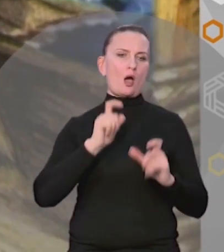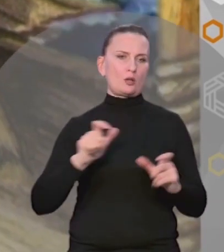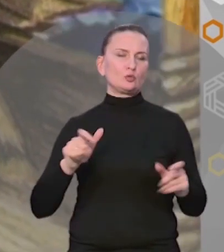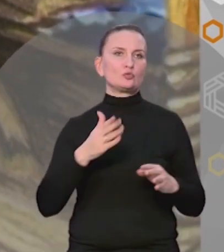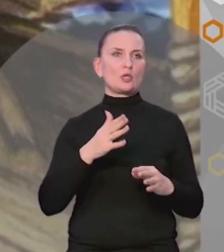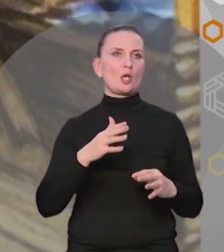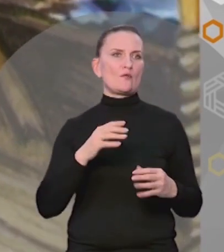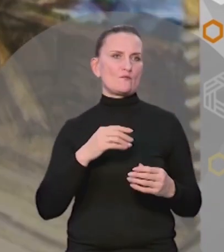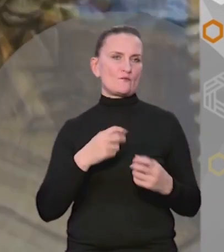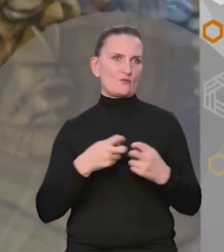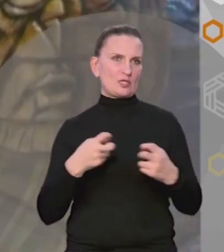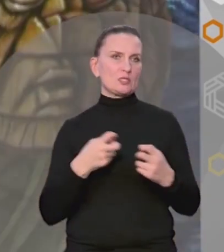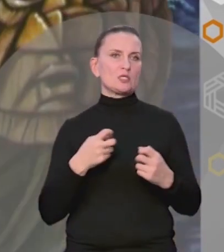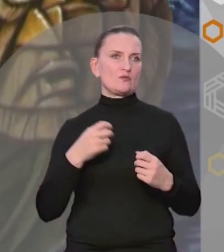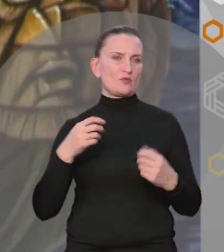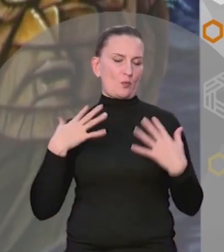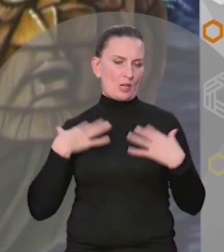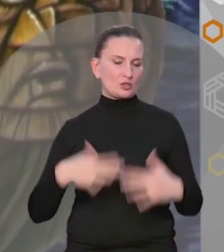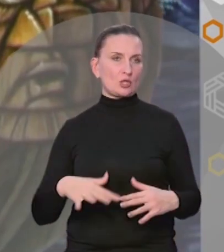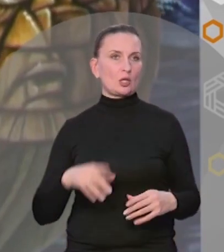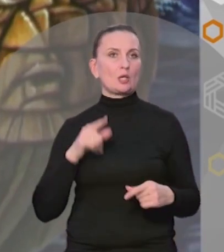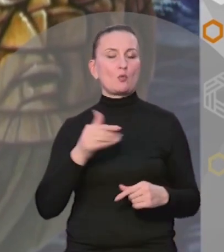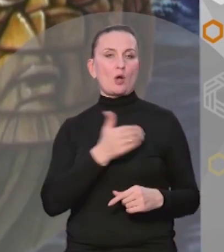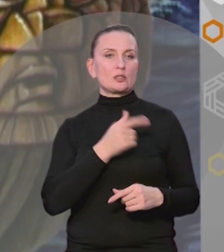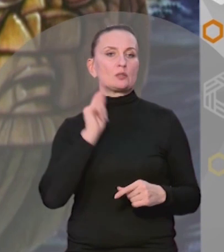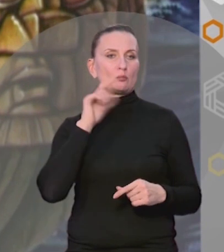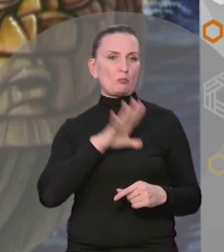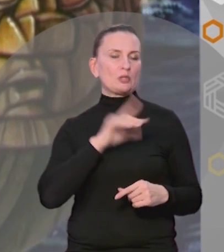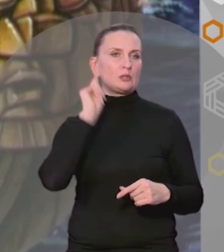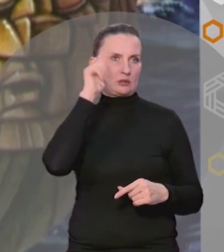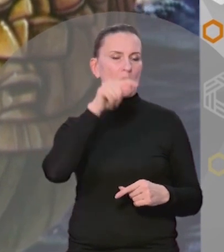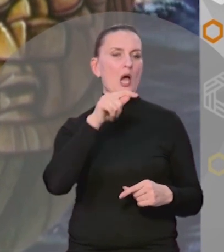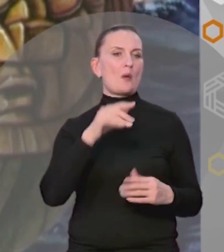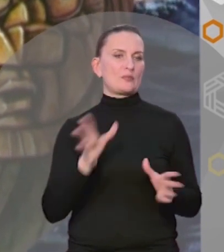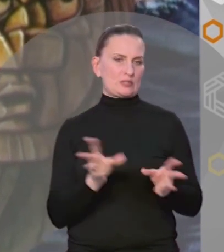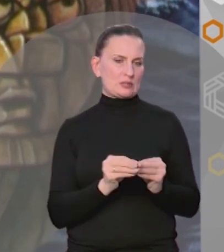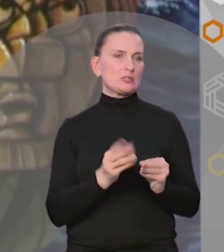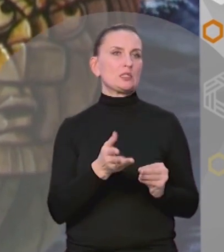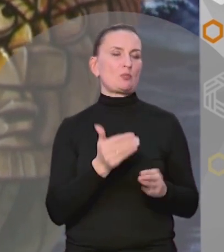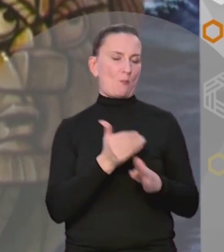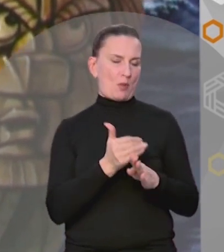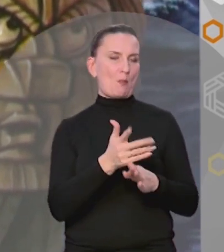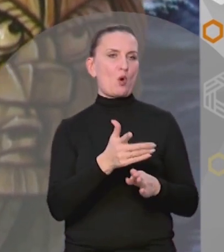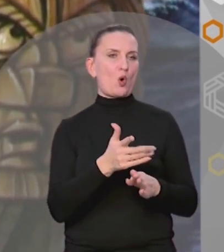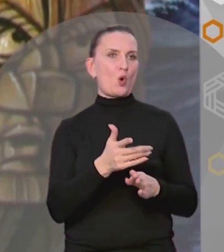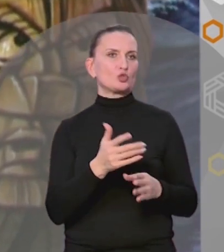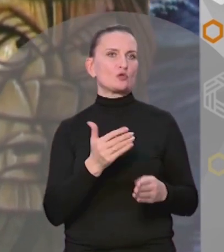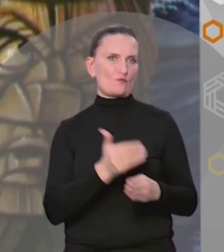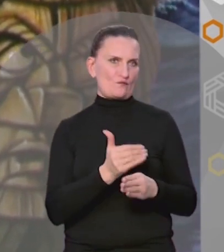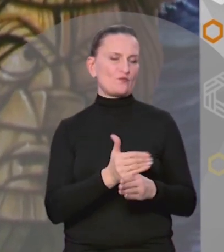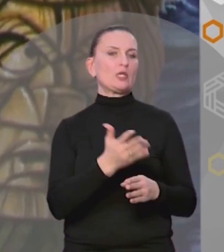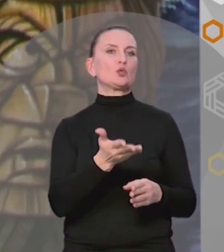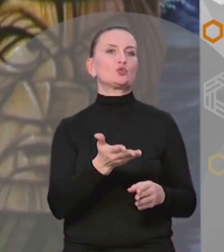в резиновых плащах. Ему хотелось быть там, с ними, помочь,